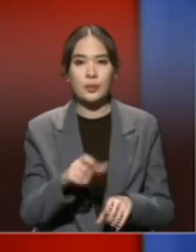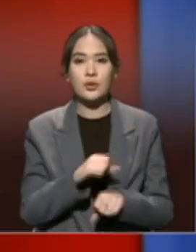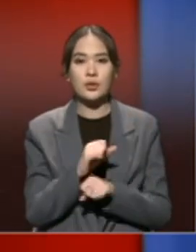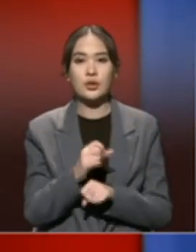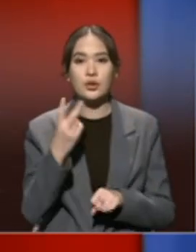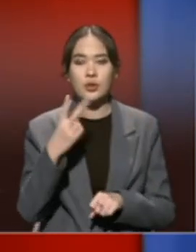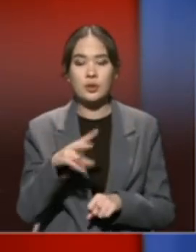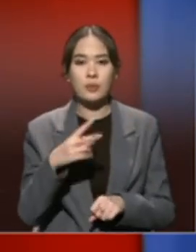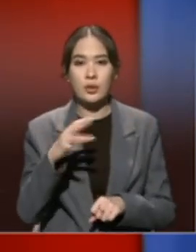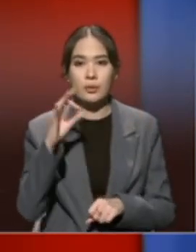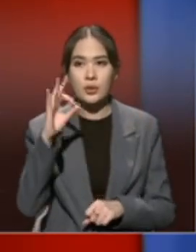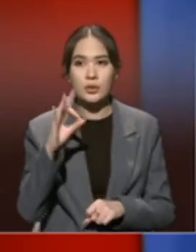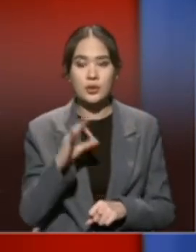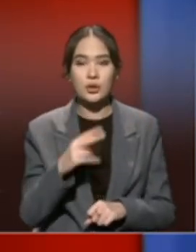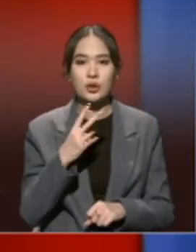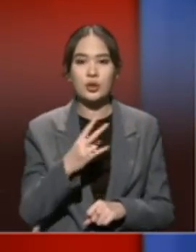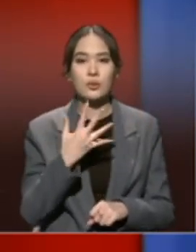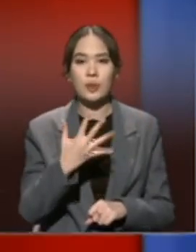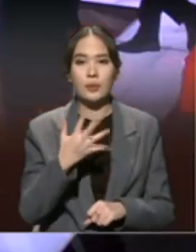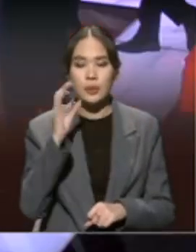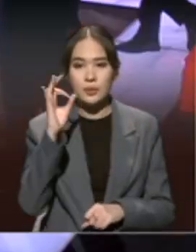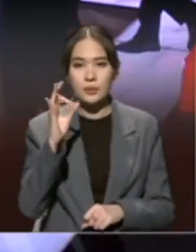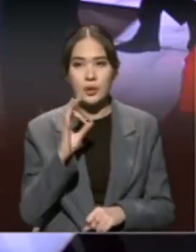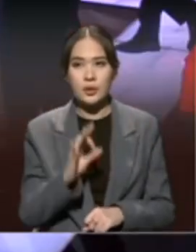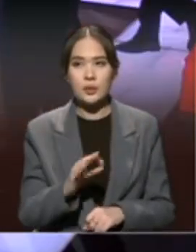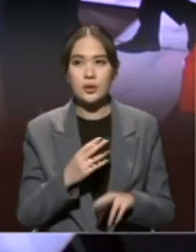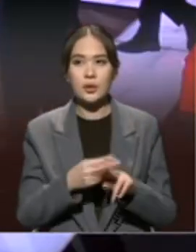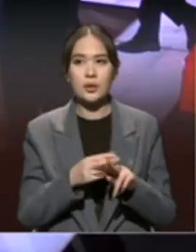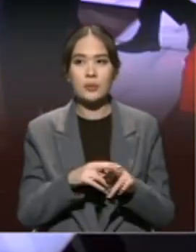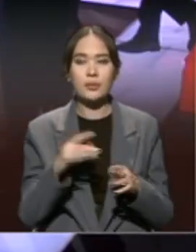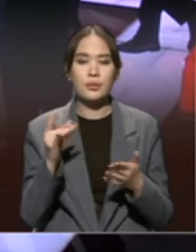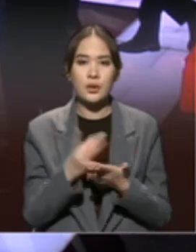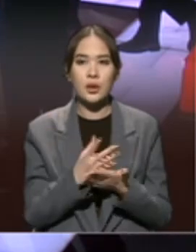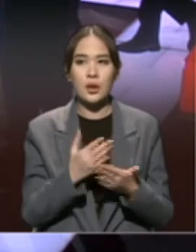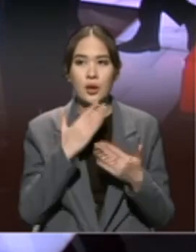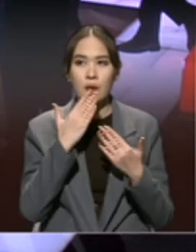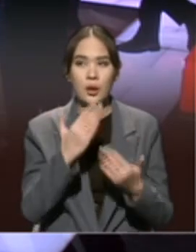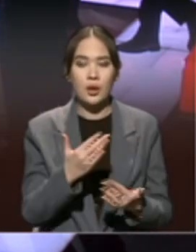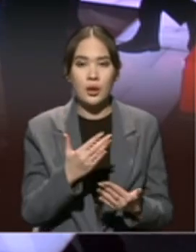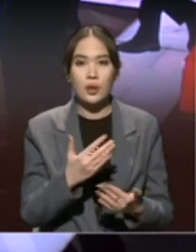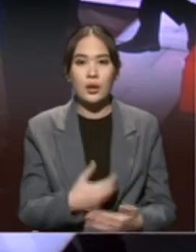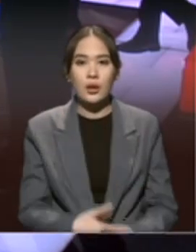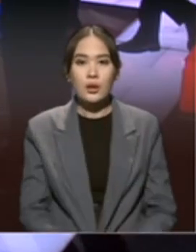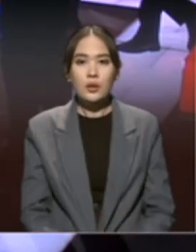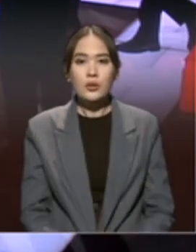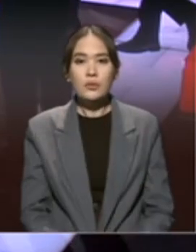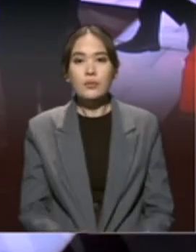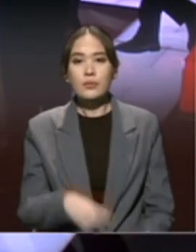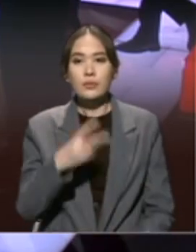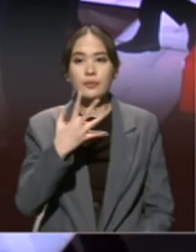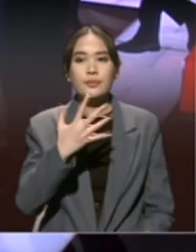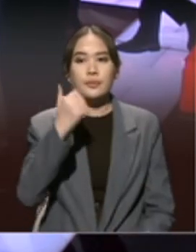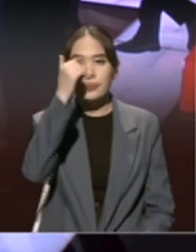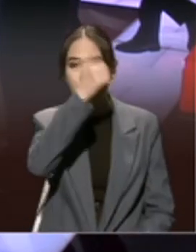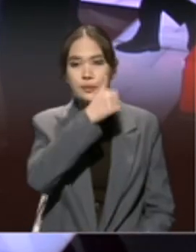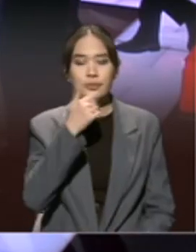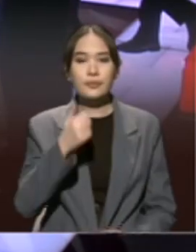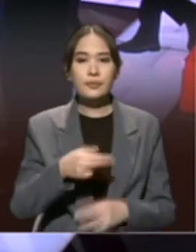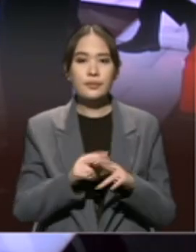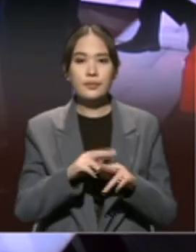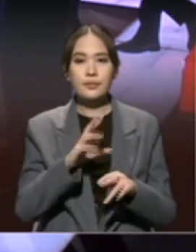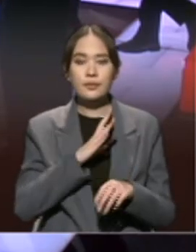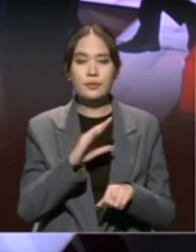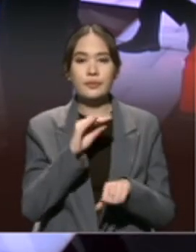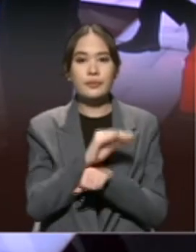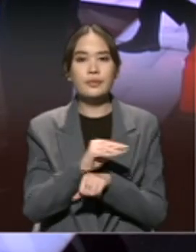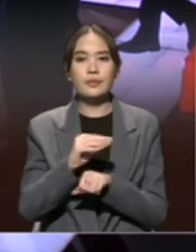20%, қарыз беру мерзімі 25%. Жарайды, бірінші сұрақ мынадай. 25 жыл жаңа бағдарлама іске қосса, біз айтып